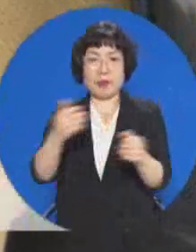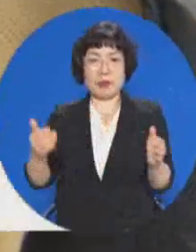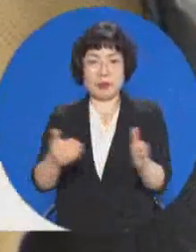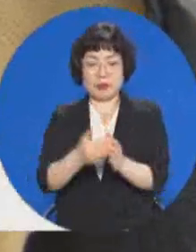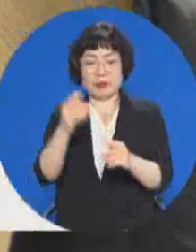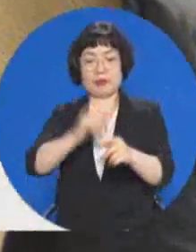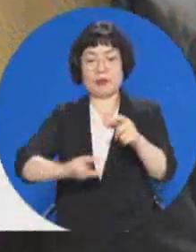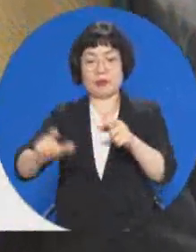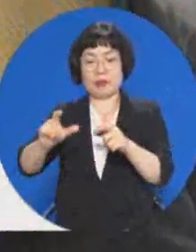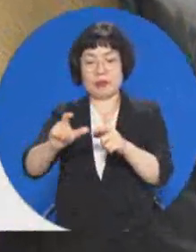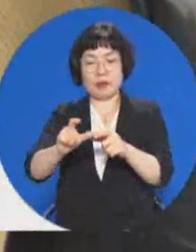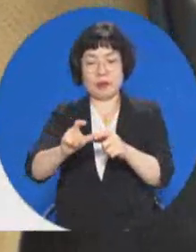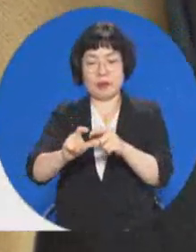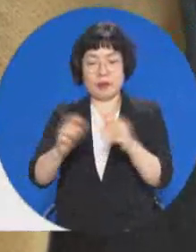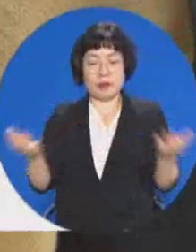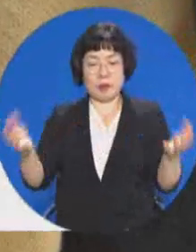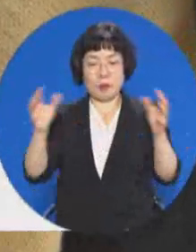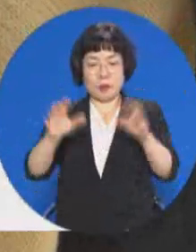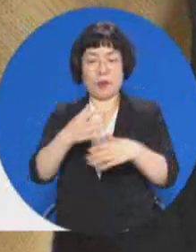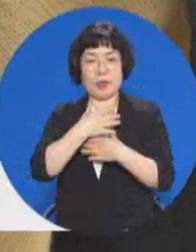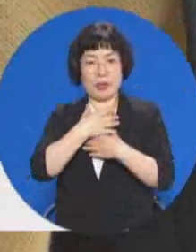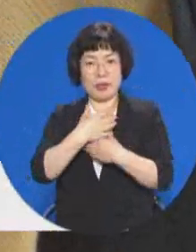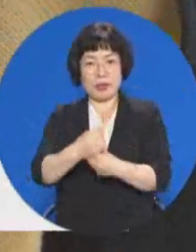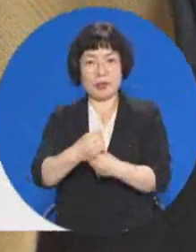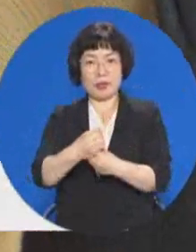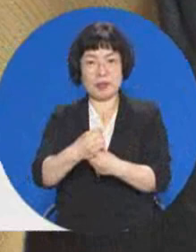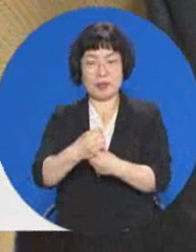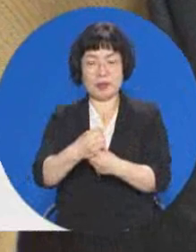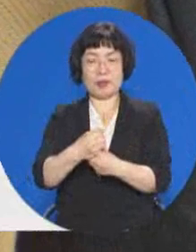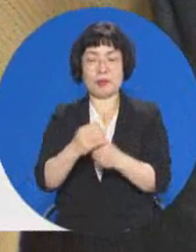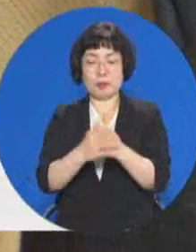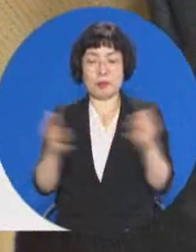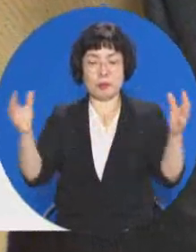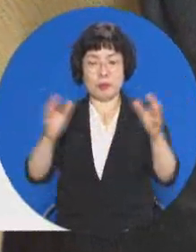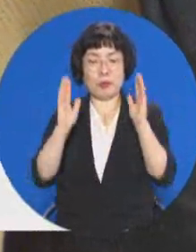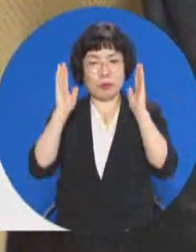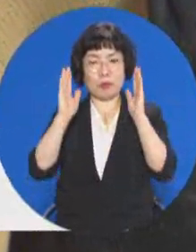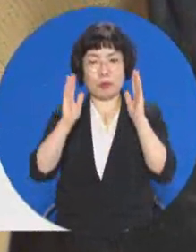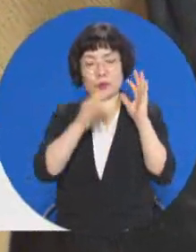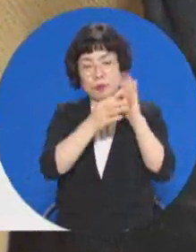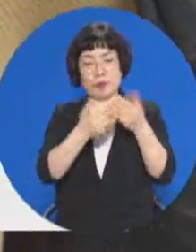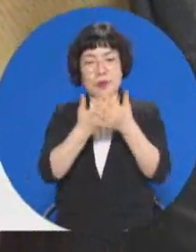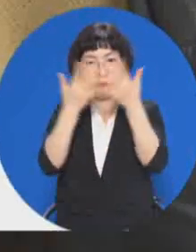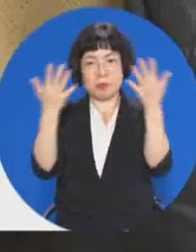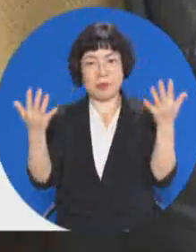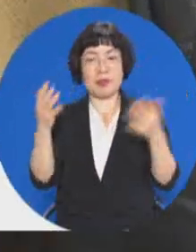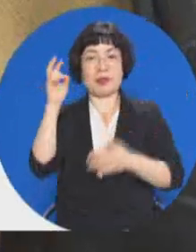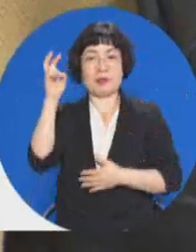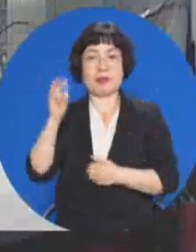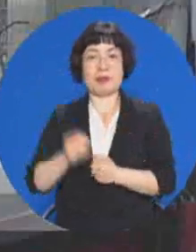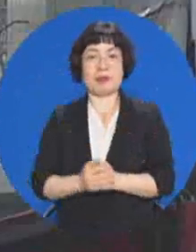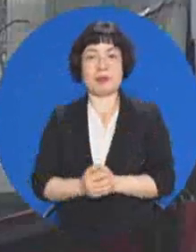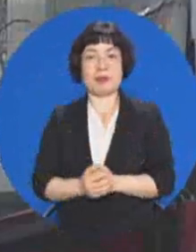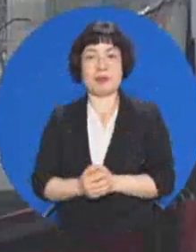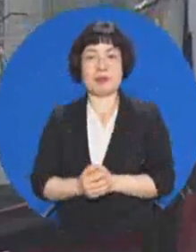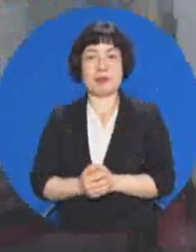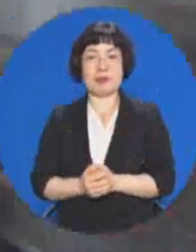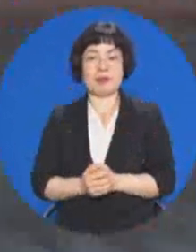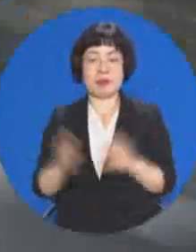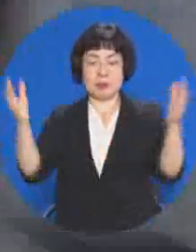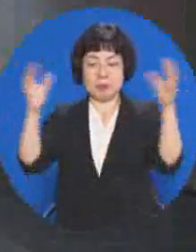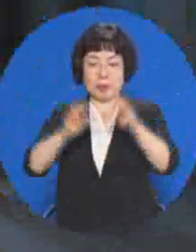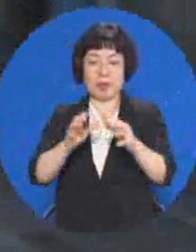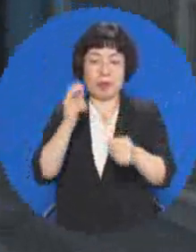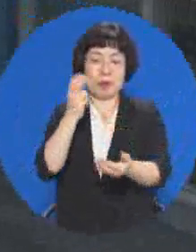더 사람들이 좀 안정기를 찾아가면서 많이 밝아지지 않을까 싶습니다. 대면